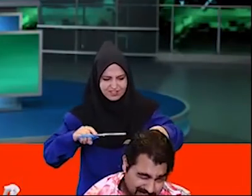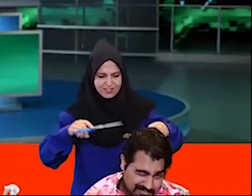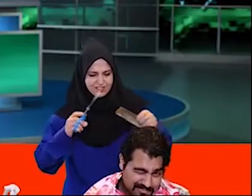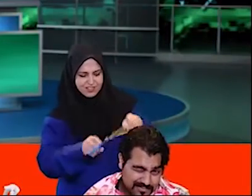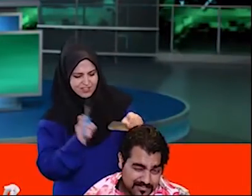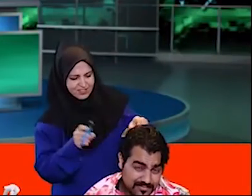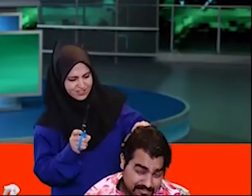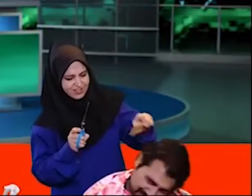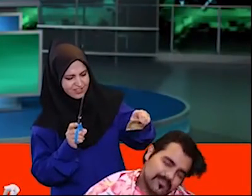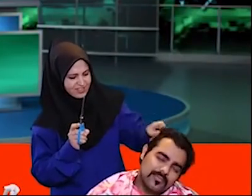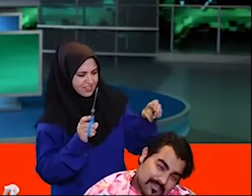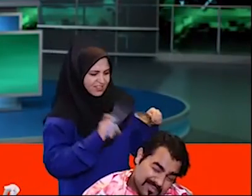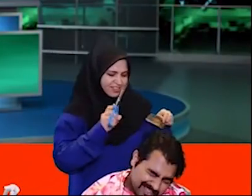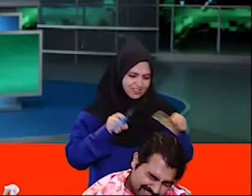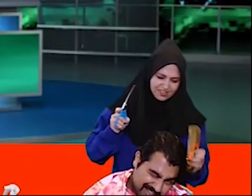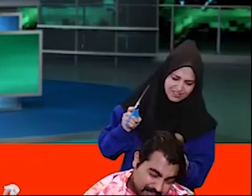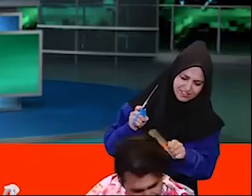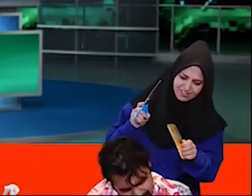رو خاموش.